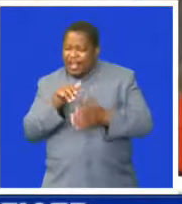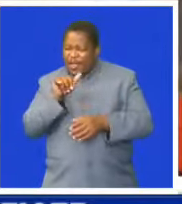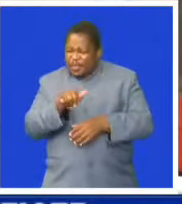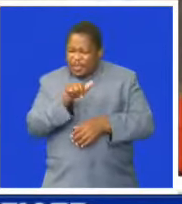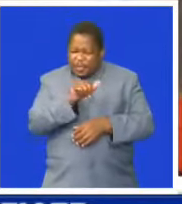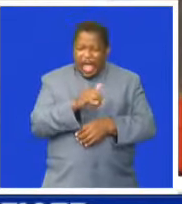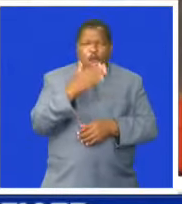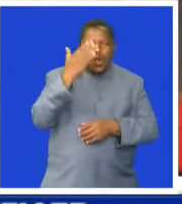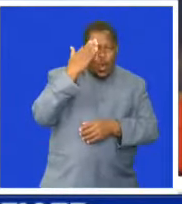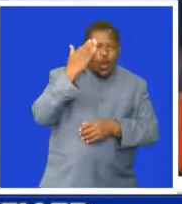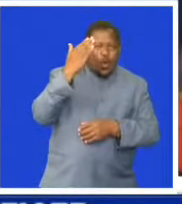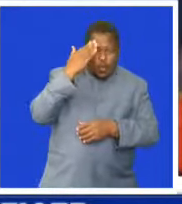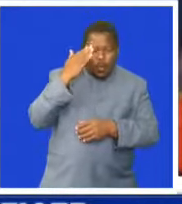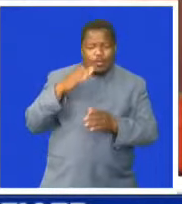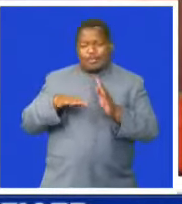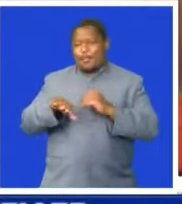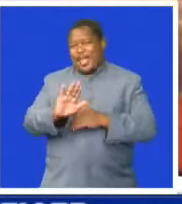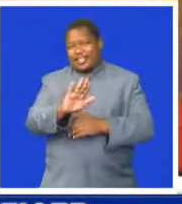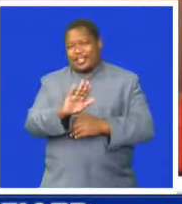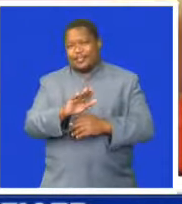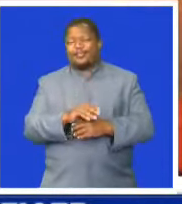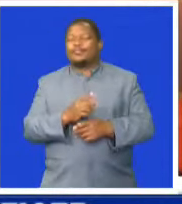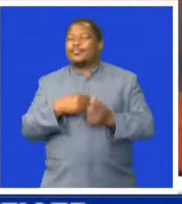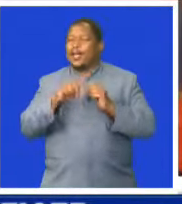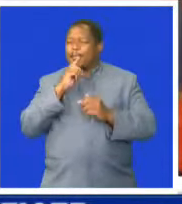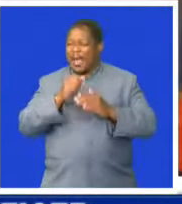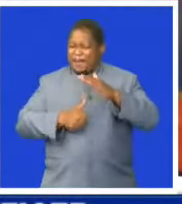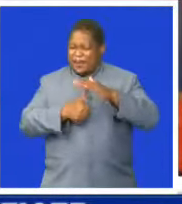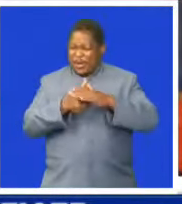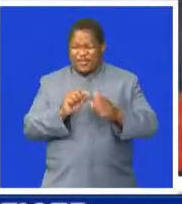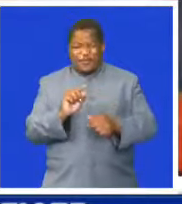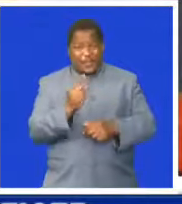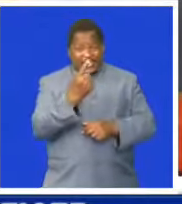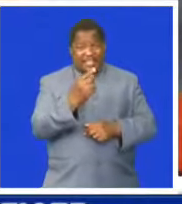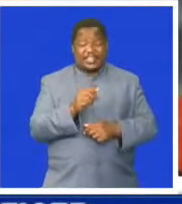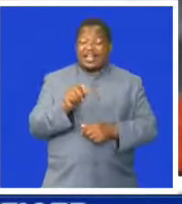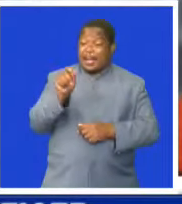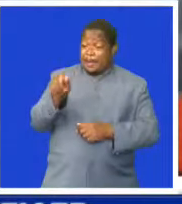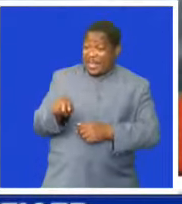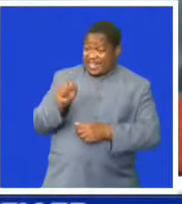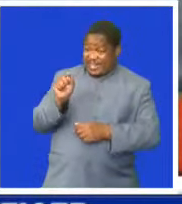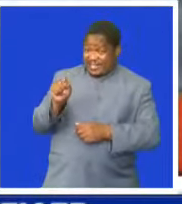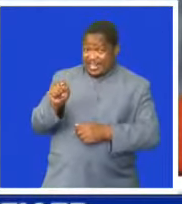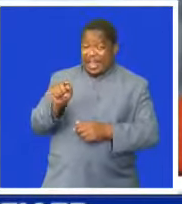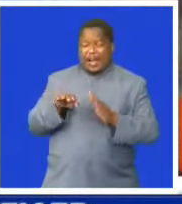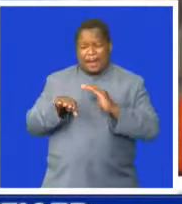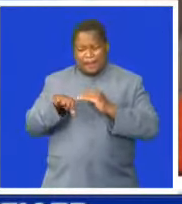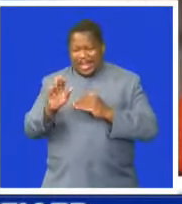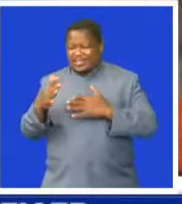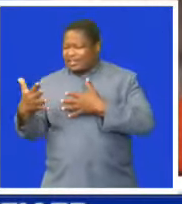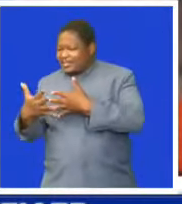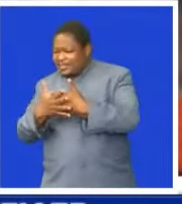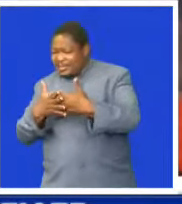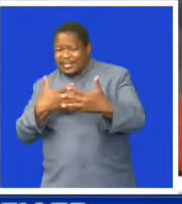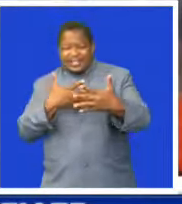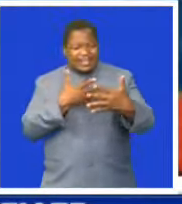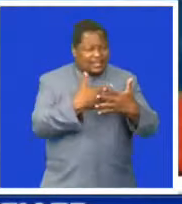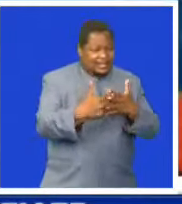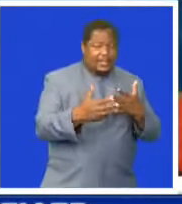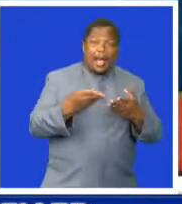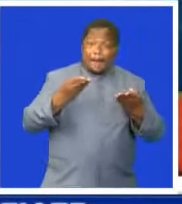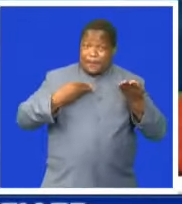lokufanele ihambe kanjani. Kepha kakhulu kakhulu kuba ngumuntu lesibheka ukuthi kufuna athathe iresponsibility for everything